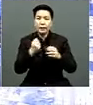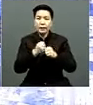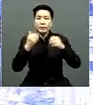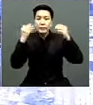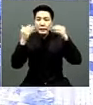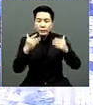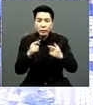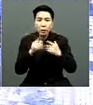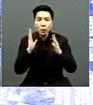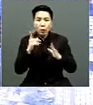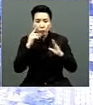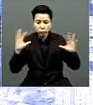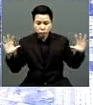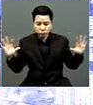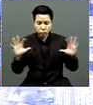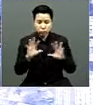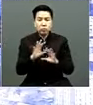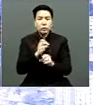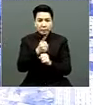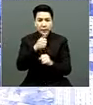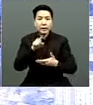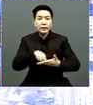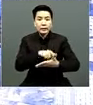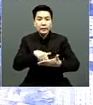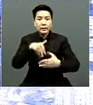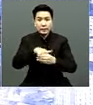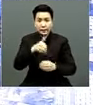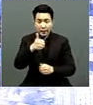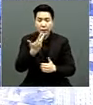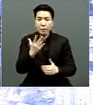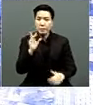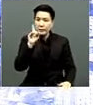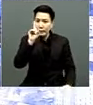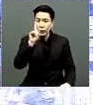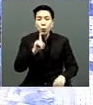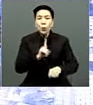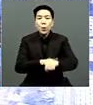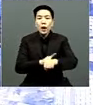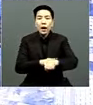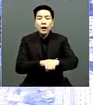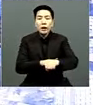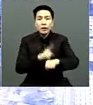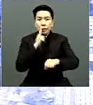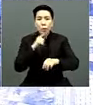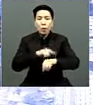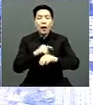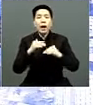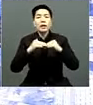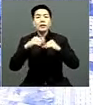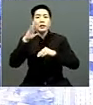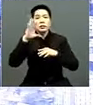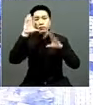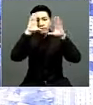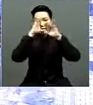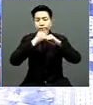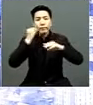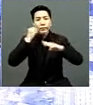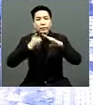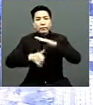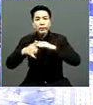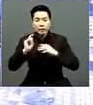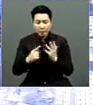กรรมที่ต้องมีการรวมคนได้นะครับแล้วก็อีกอันหนึ่งคือเรื่องของเวลาอาจจะมีการเกินเวลาเคอร์ฟิวที่ใน